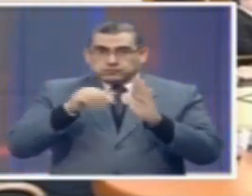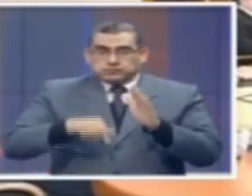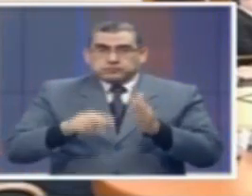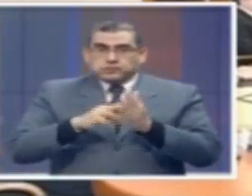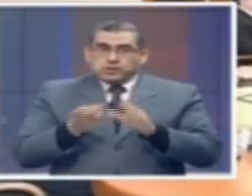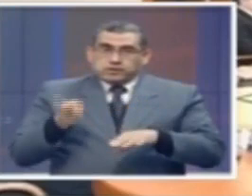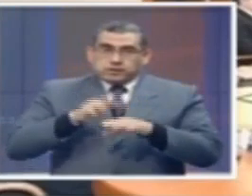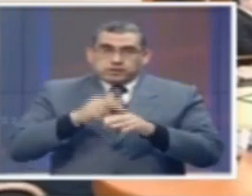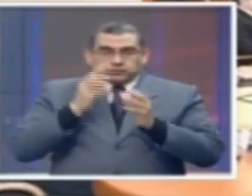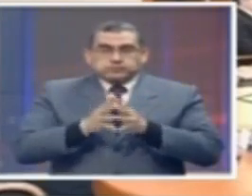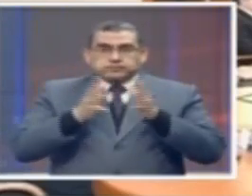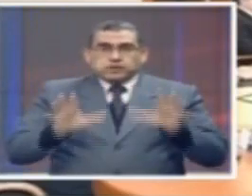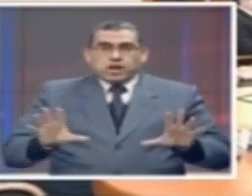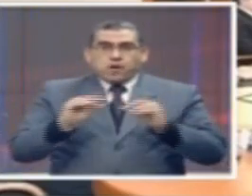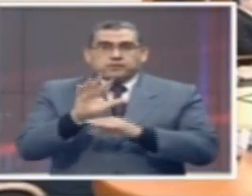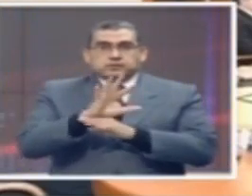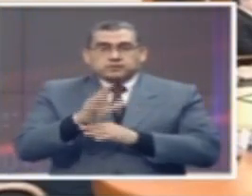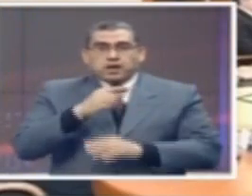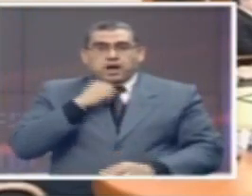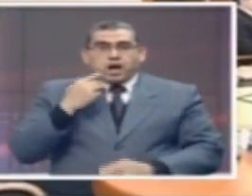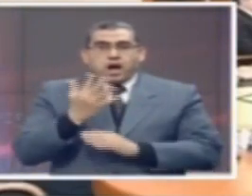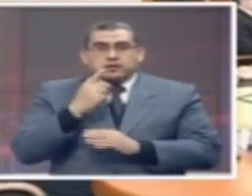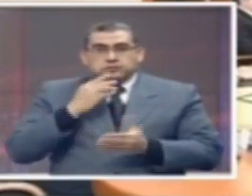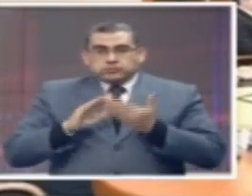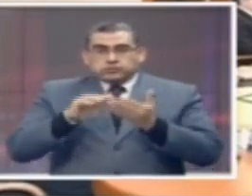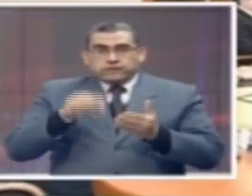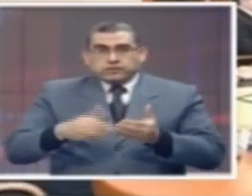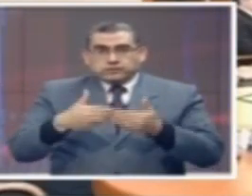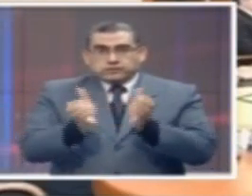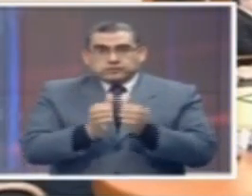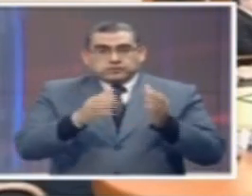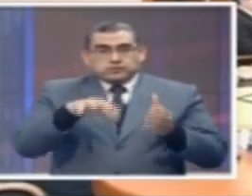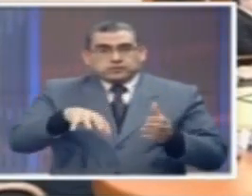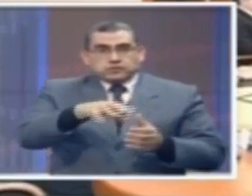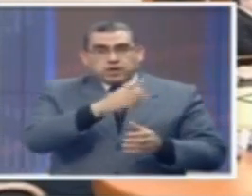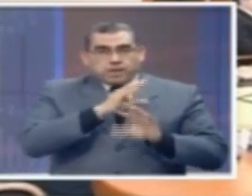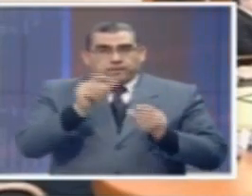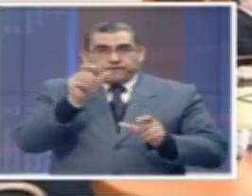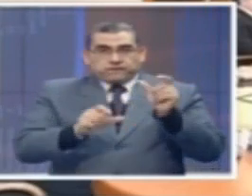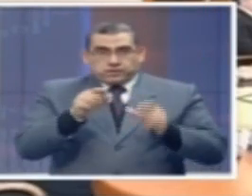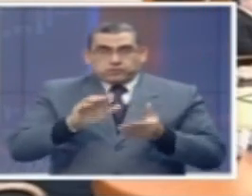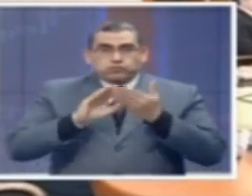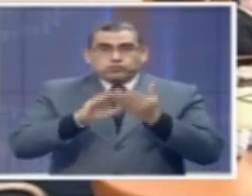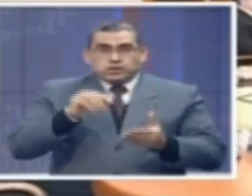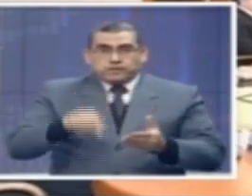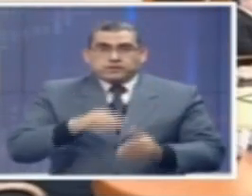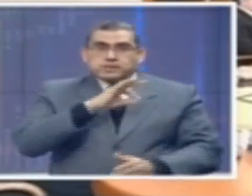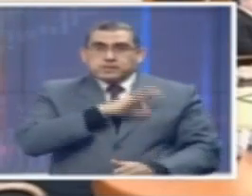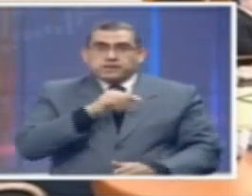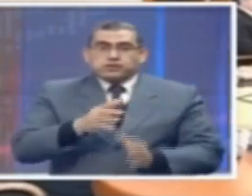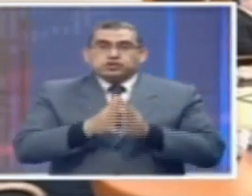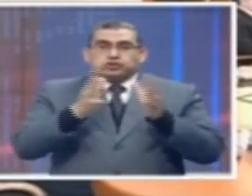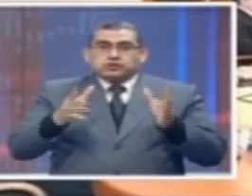بالإضافة إلى تعظيم الحوافز الخضراء المقدمة إلى الهيئات والمنشآت والأفراد التي تساهم في